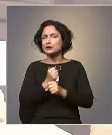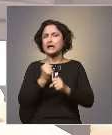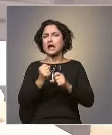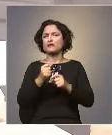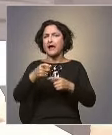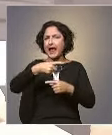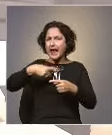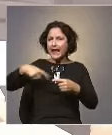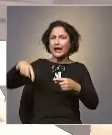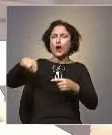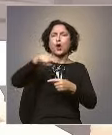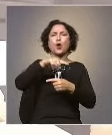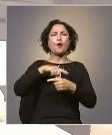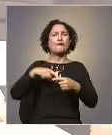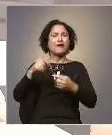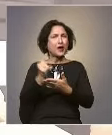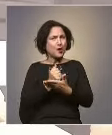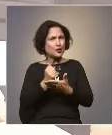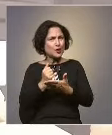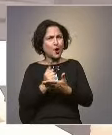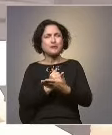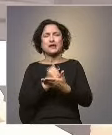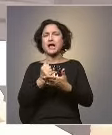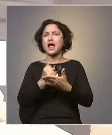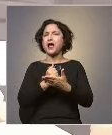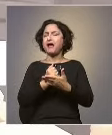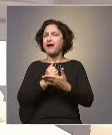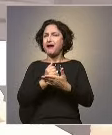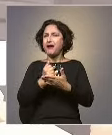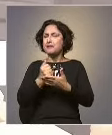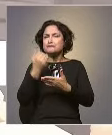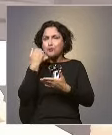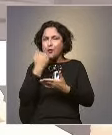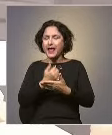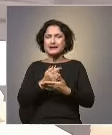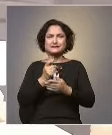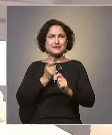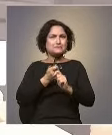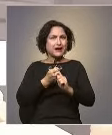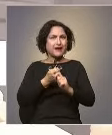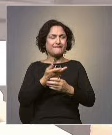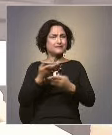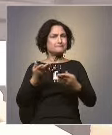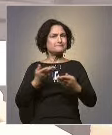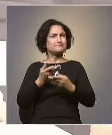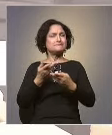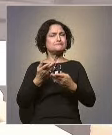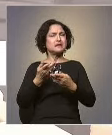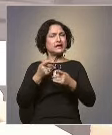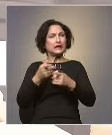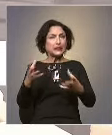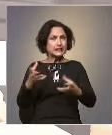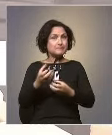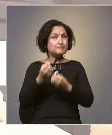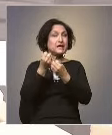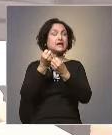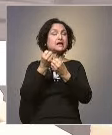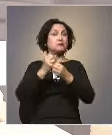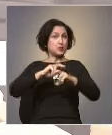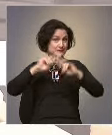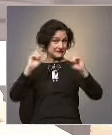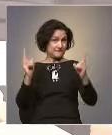икономика. Тъй като излизаме от отпадъци, правим неща, които са полезни, които биха могли да намерят и намират вече по